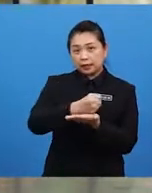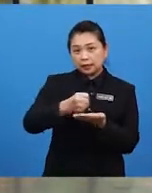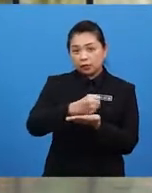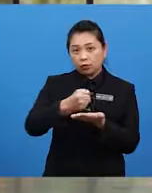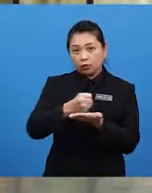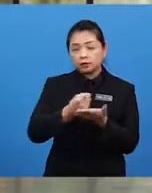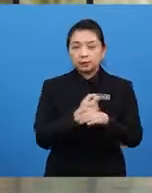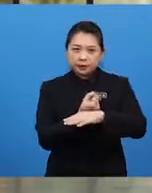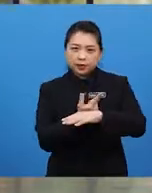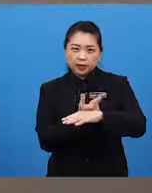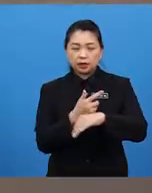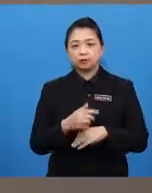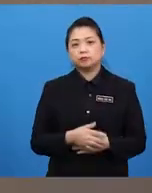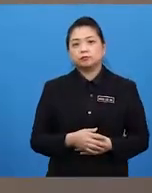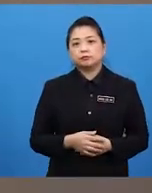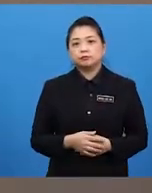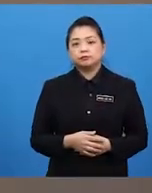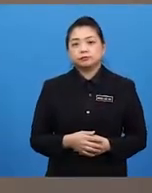Sebati dengan sub